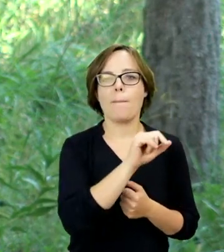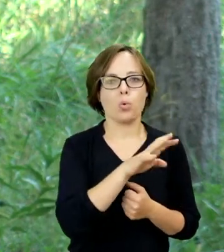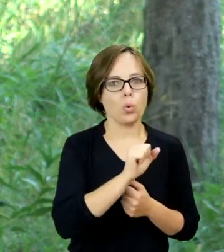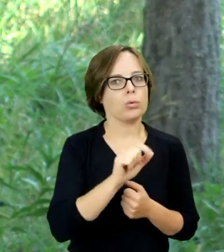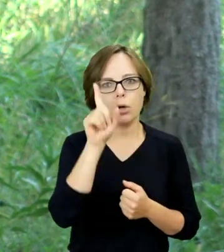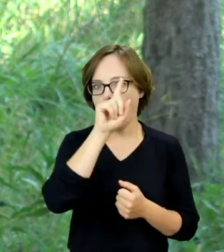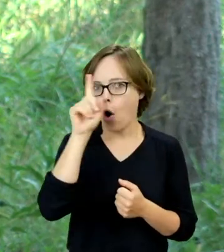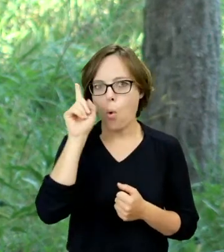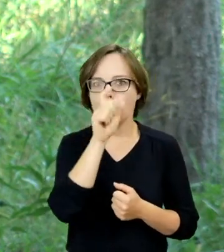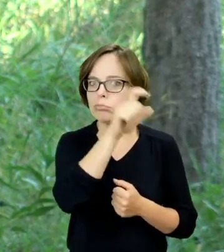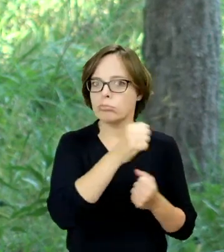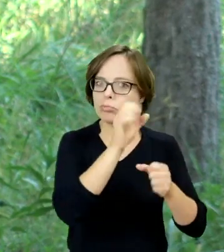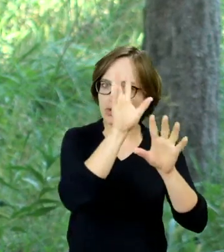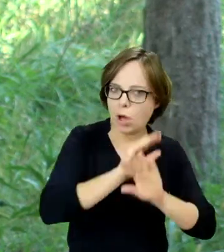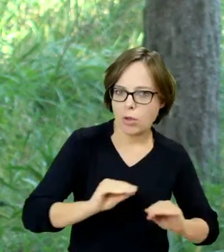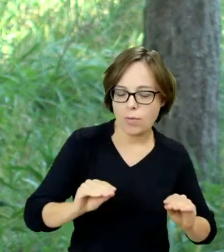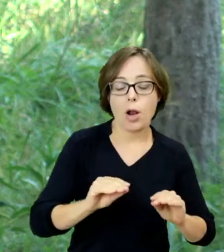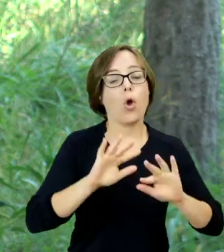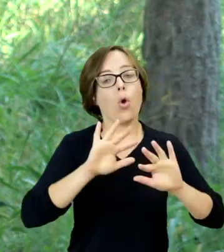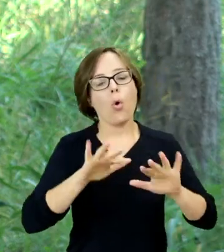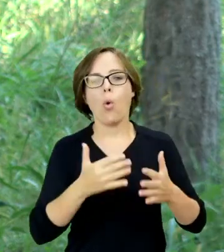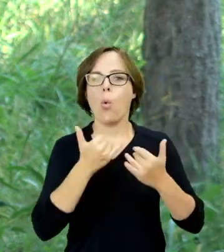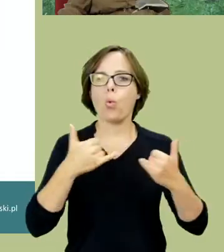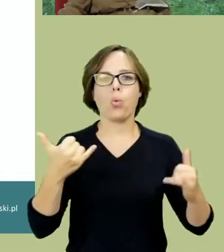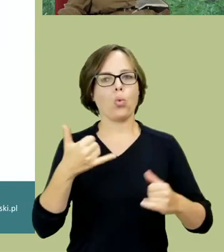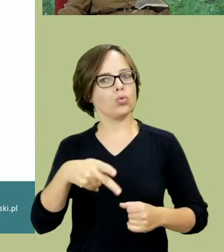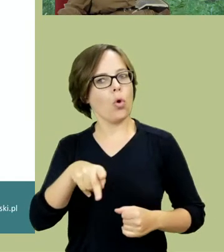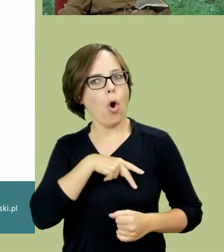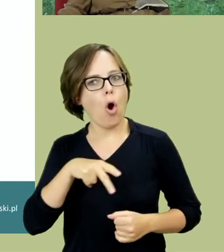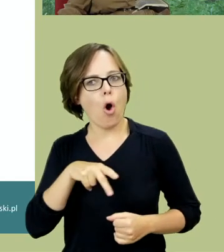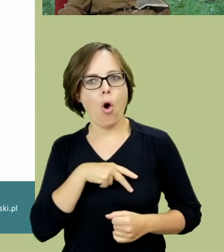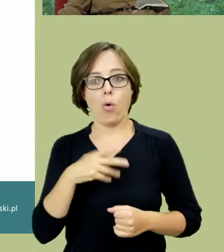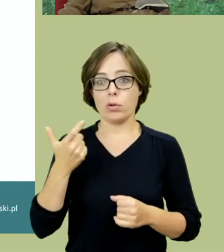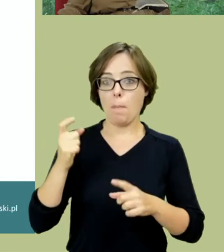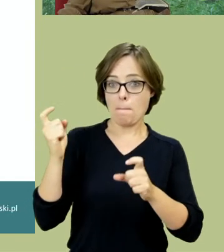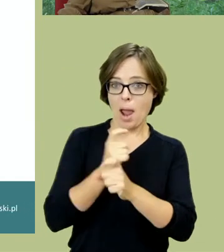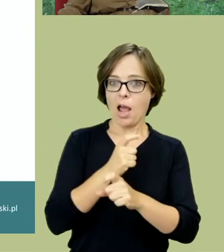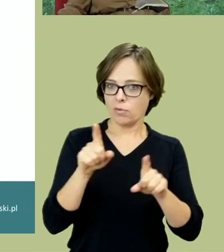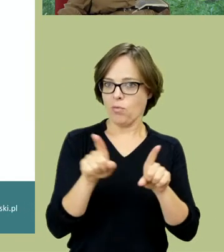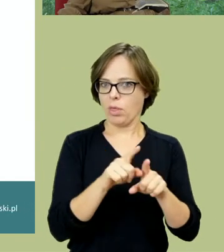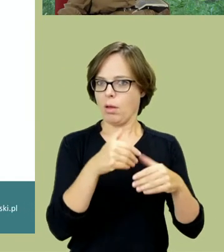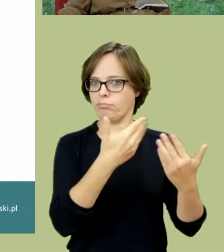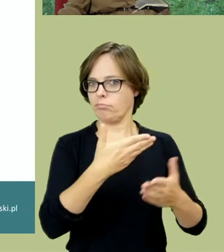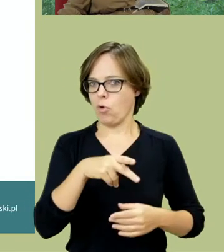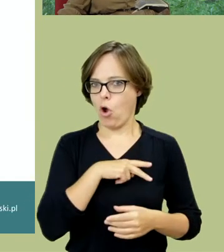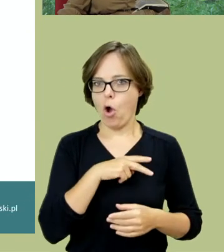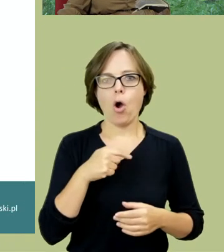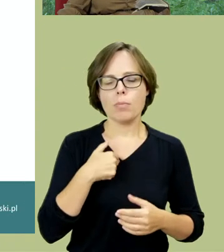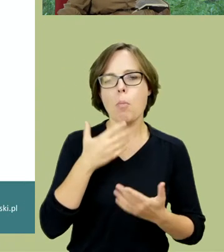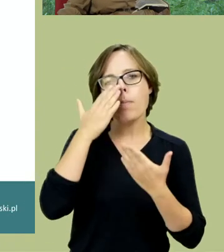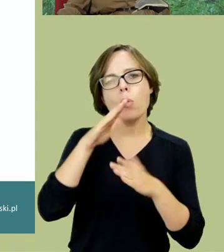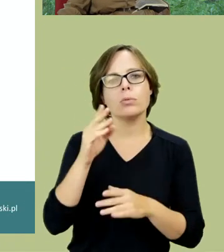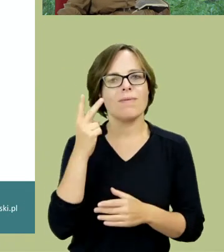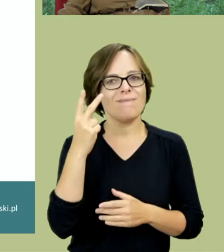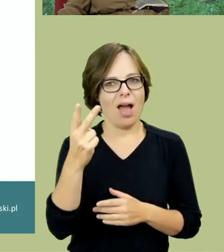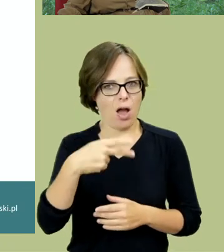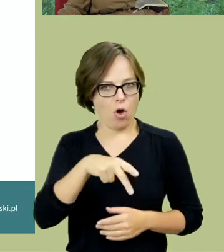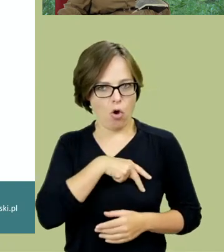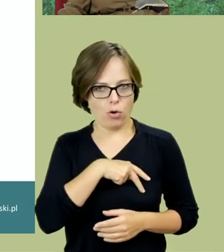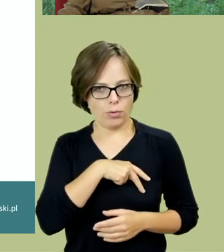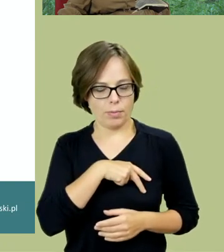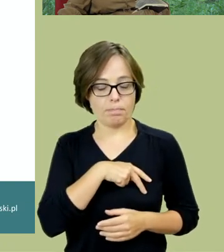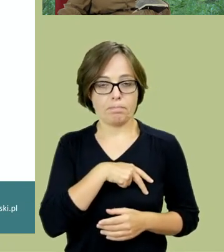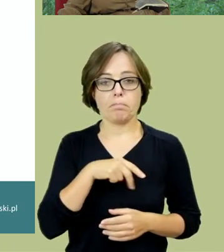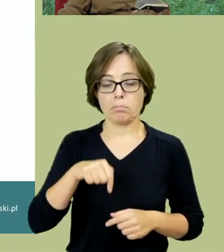to oczywiście ordery, odznaczenia państwowe. Ja Państwu tutaj chciałam pokazać dwa, które mamy w